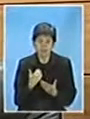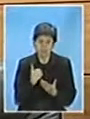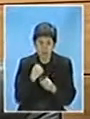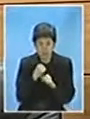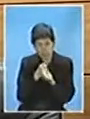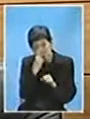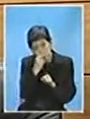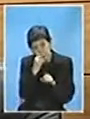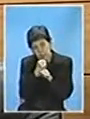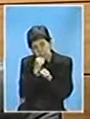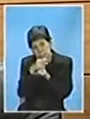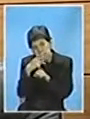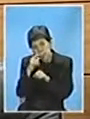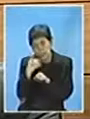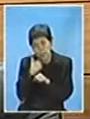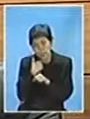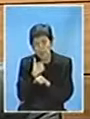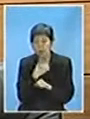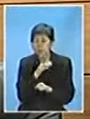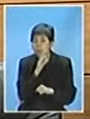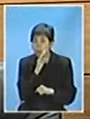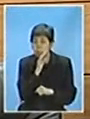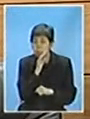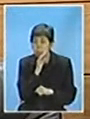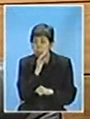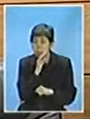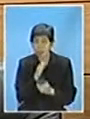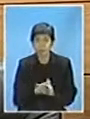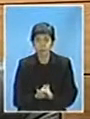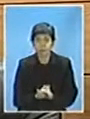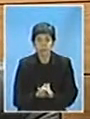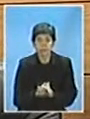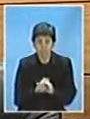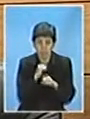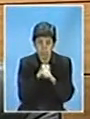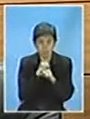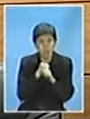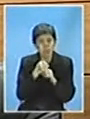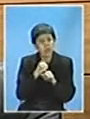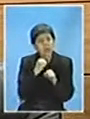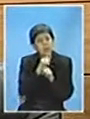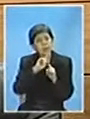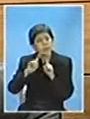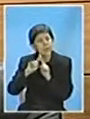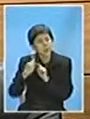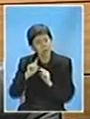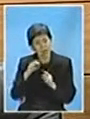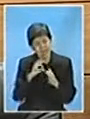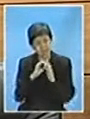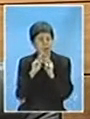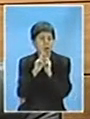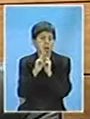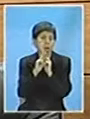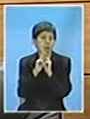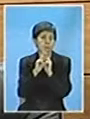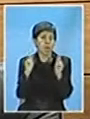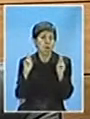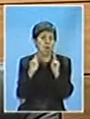าเห็นประโยชน์ว่าในกรณีนี้ถ้าหากว่ามีที่มาที่ไปจากตัวของกรรมการจ